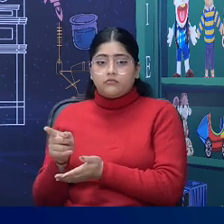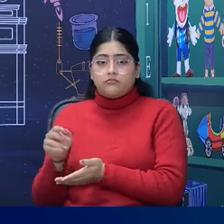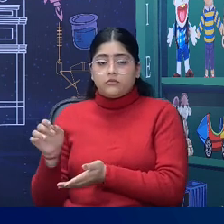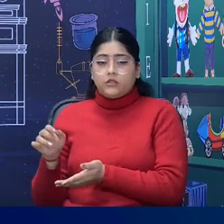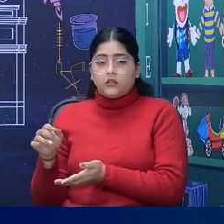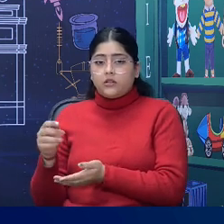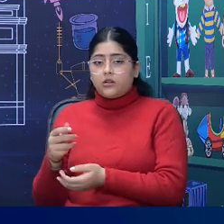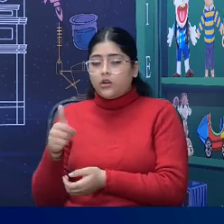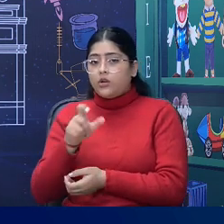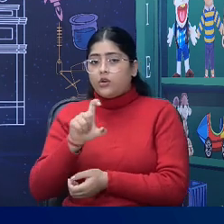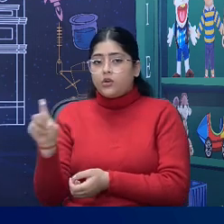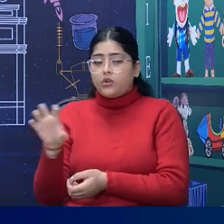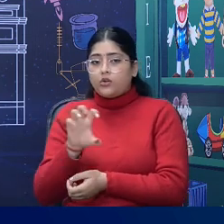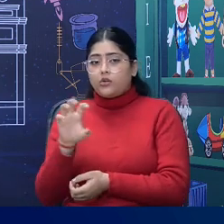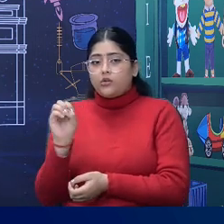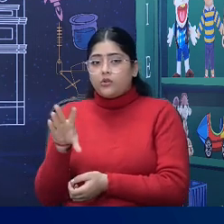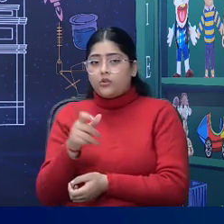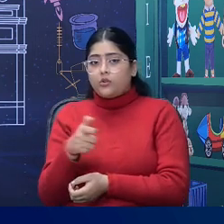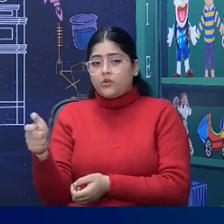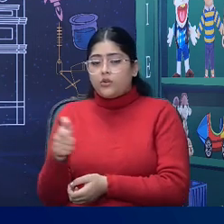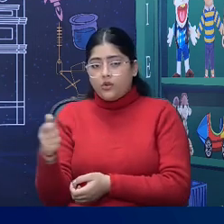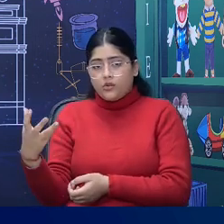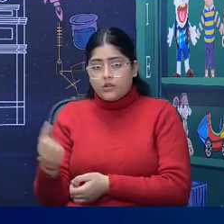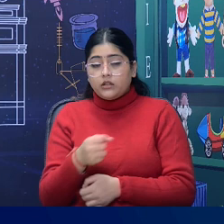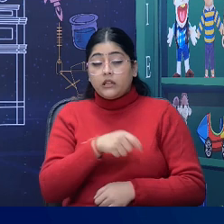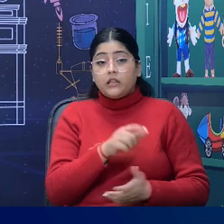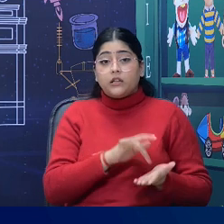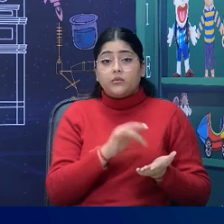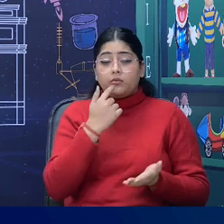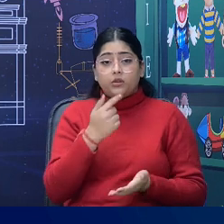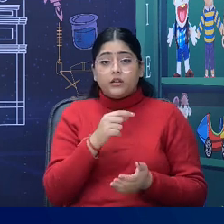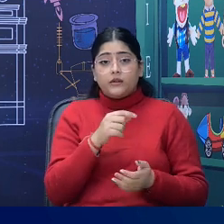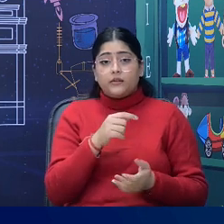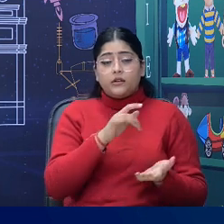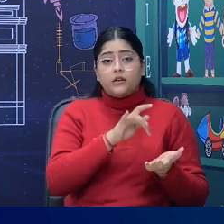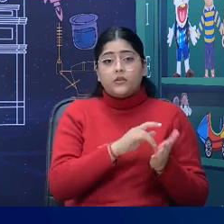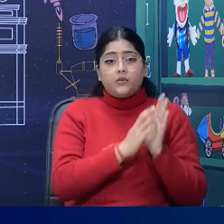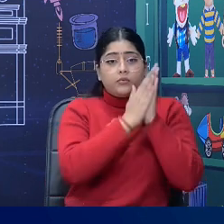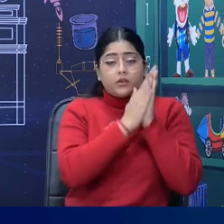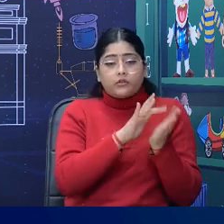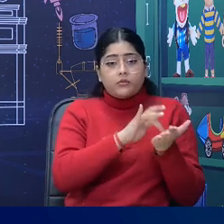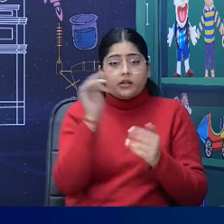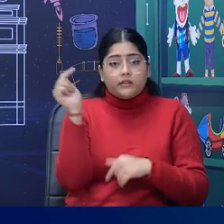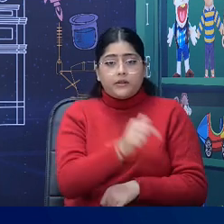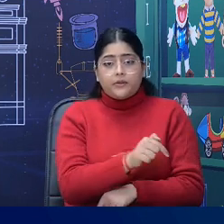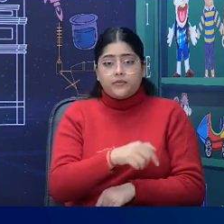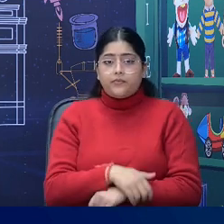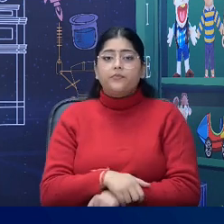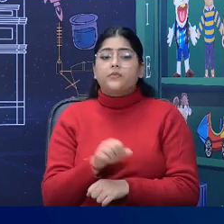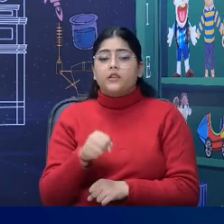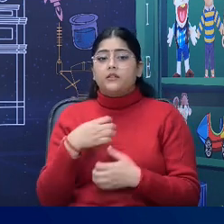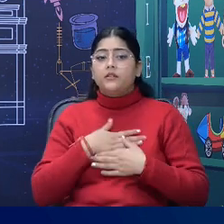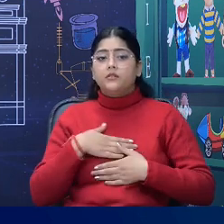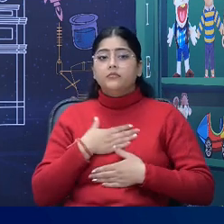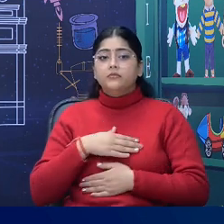ये दोनों चीजें चल रही है और कहानी में ये जो व्यंग्य है या फिर कुछ कहूं कि हाथ से चुटकियों भी जो ली जा रही है उसमें अच्छा आनंद आ रहा है जी अच्छा